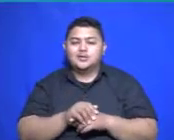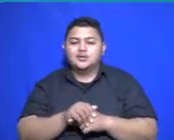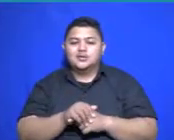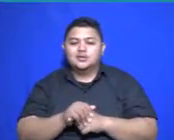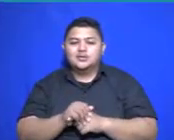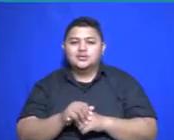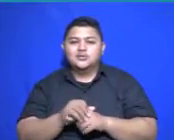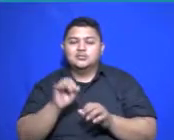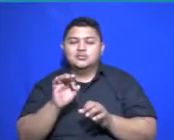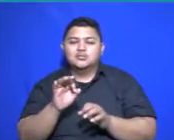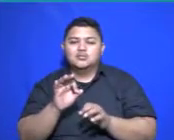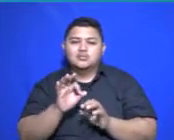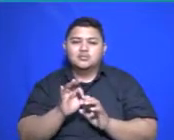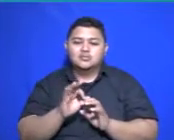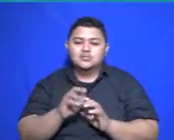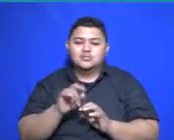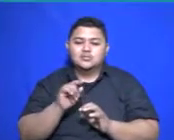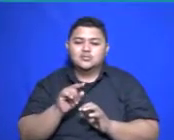gitu. Nah ini